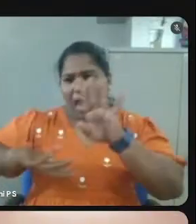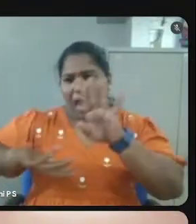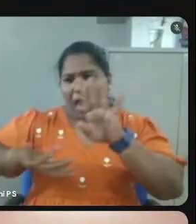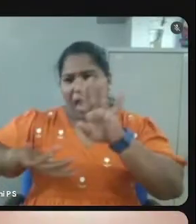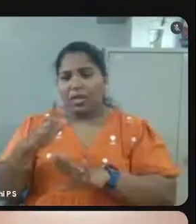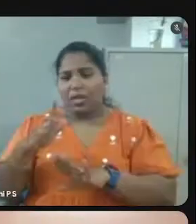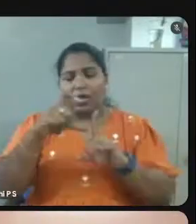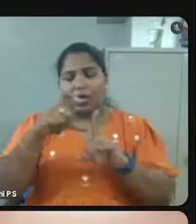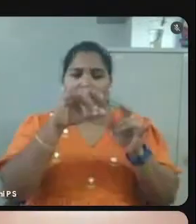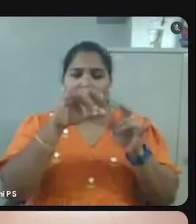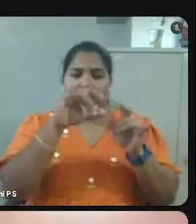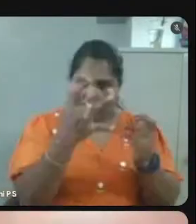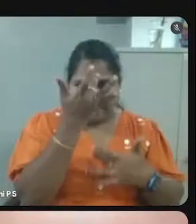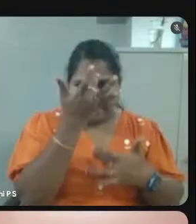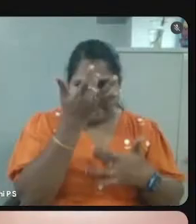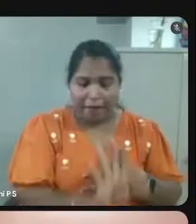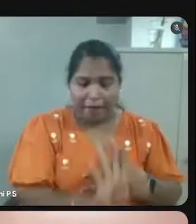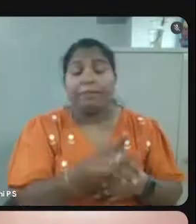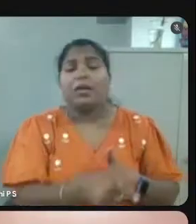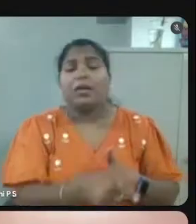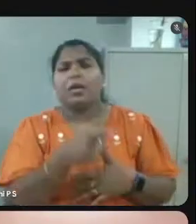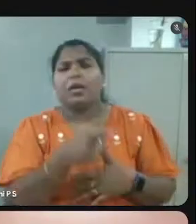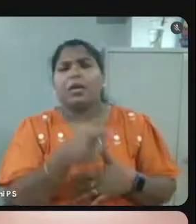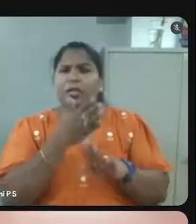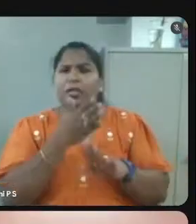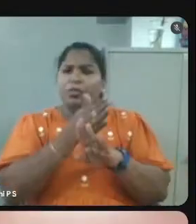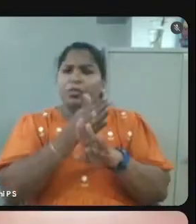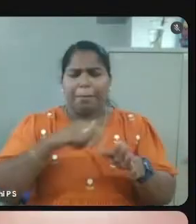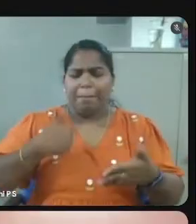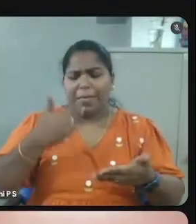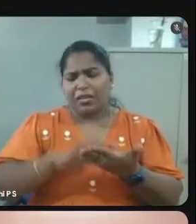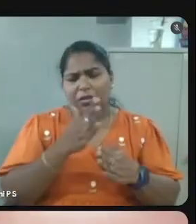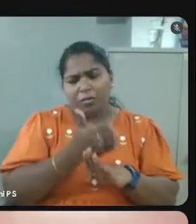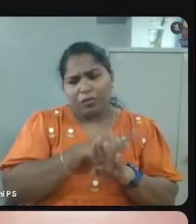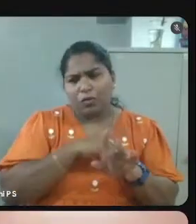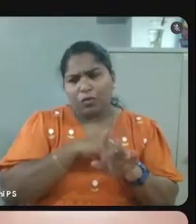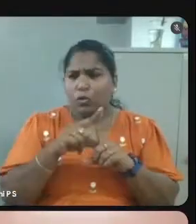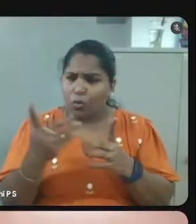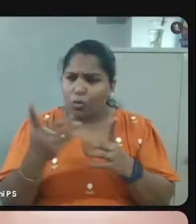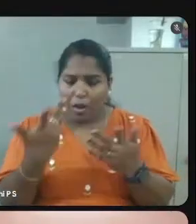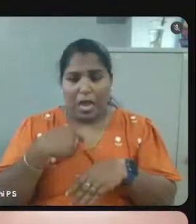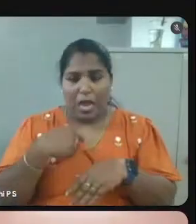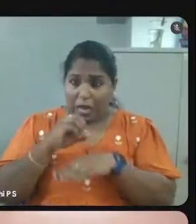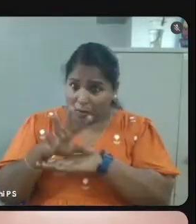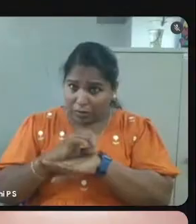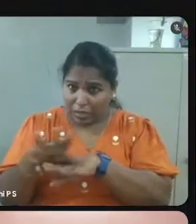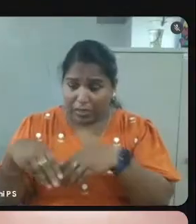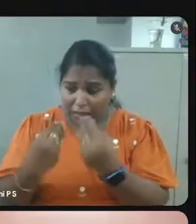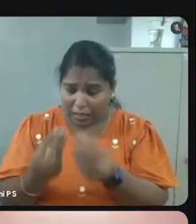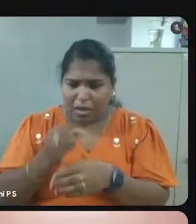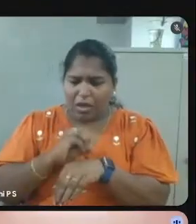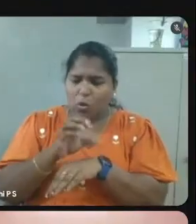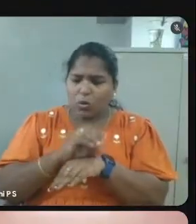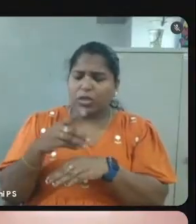ഡൗൺ സിൻഡ്രോം കുട്ടിയാണ്. അപ്പോ നമ്മൾ അതിന് മുമ്പ് എടുക്കേണ്ട കാര്യങ്ങൾ എന്താ? ഇപ്പൊ നമ്മൾ കൗൺസിലിങ്ങിന് പോകണം, അപ്പൊ ആരെയാണ്